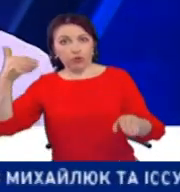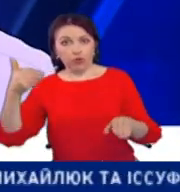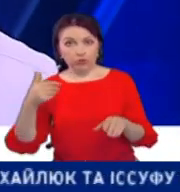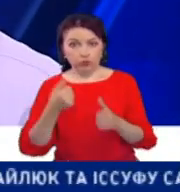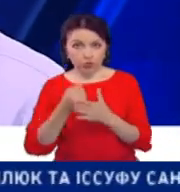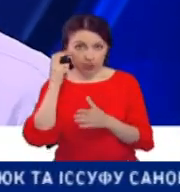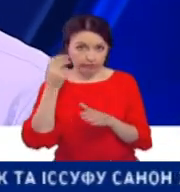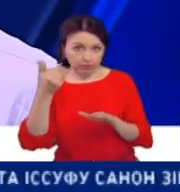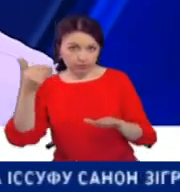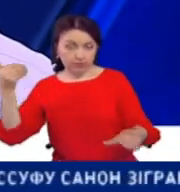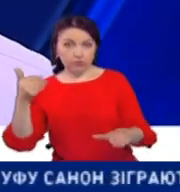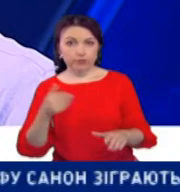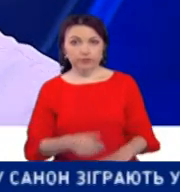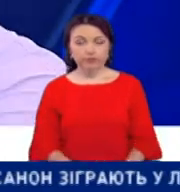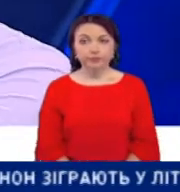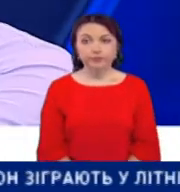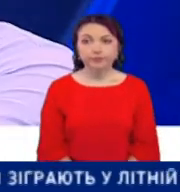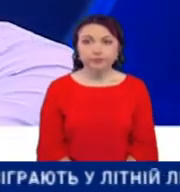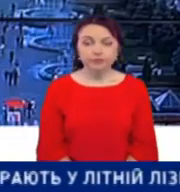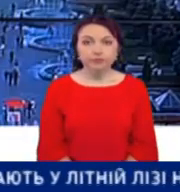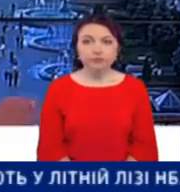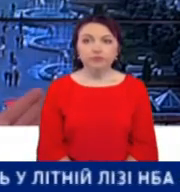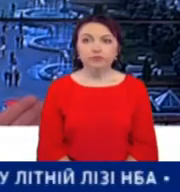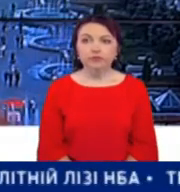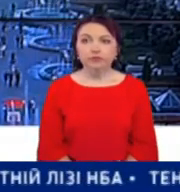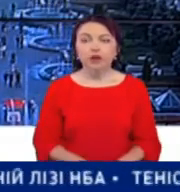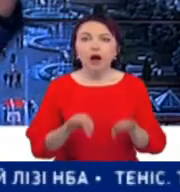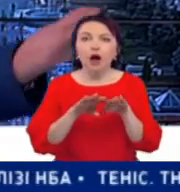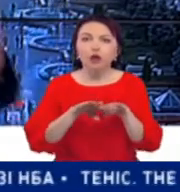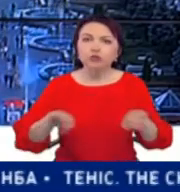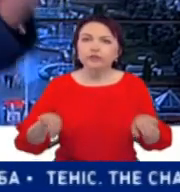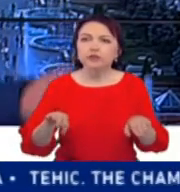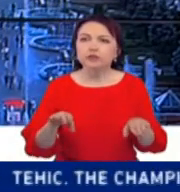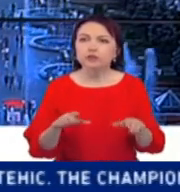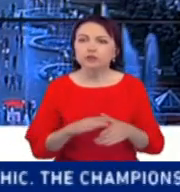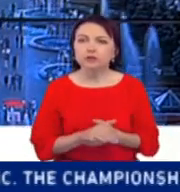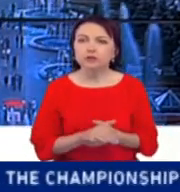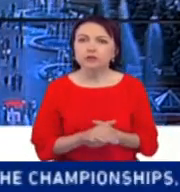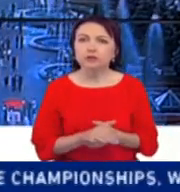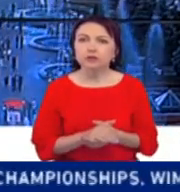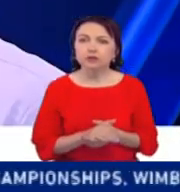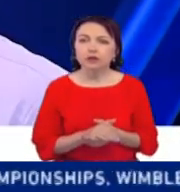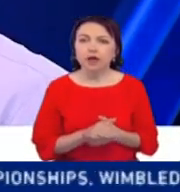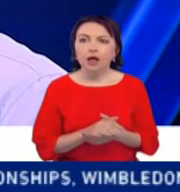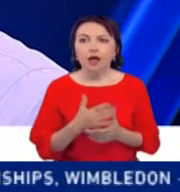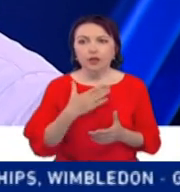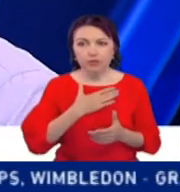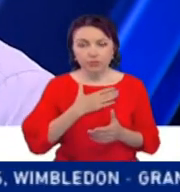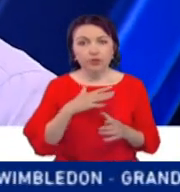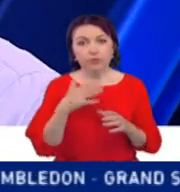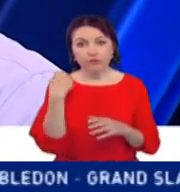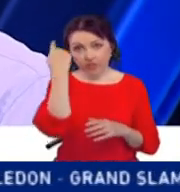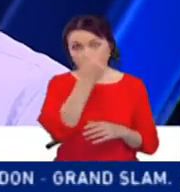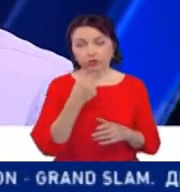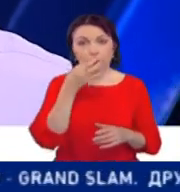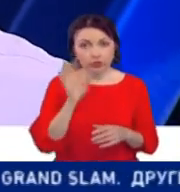ближче до Києва. Ну, як людина не військова, коли розведення так, йде, це звісно, не, звісно. Не але, віддаємо ж територію, правда? Але на моєму власному